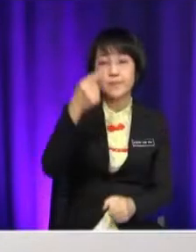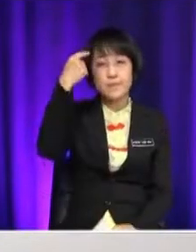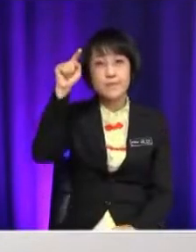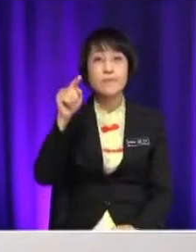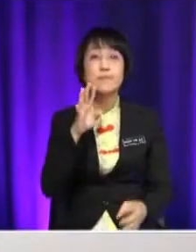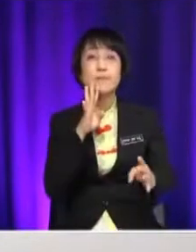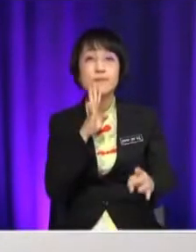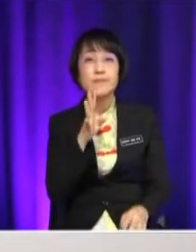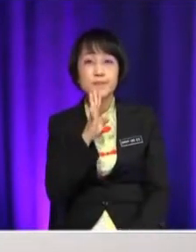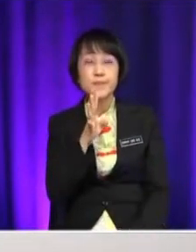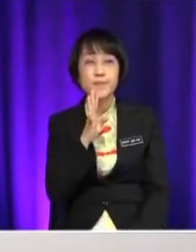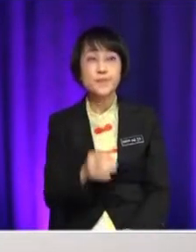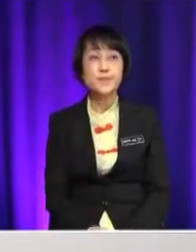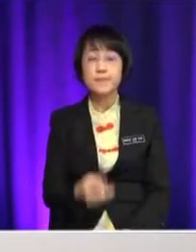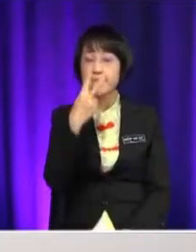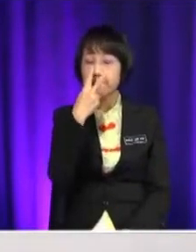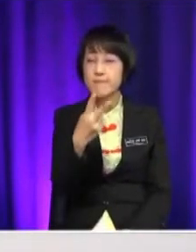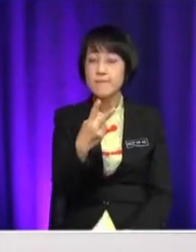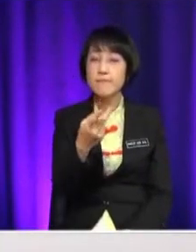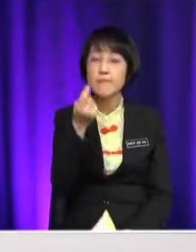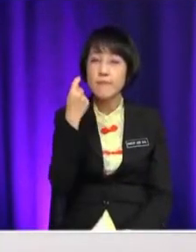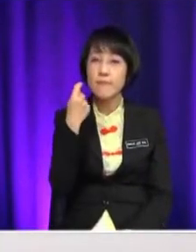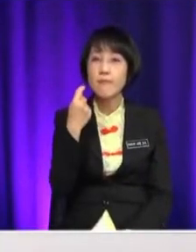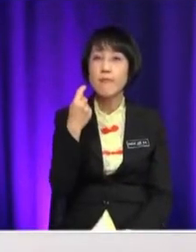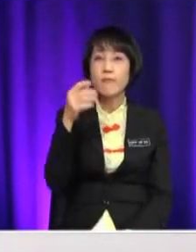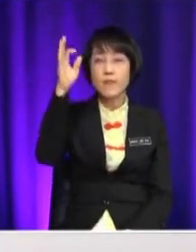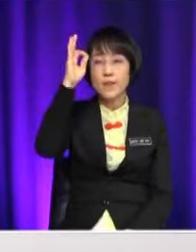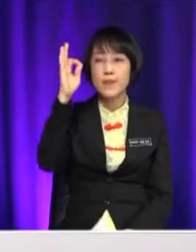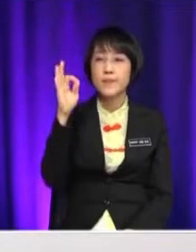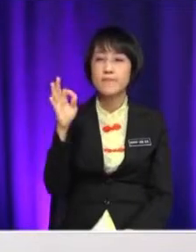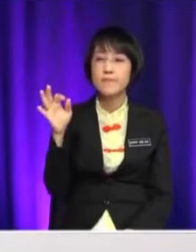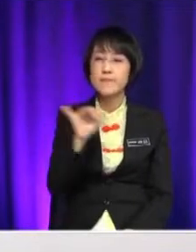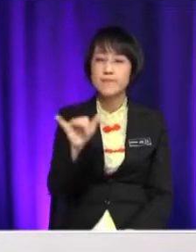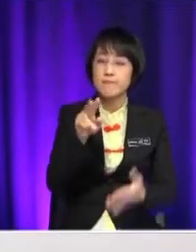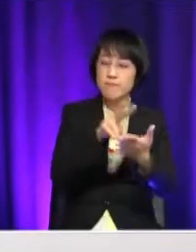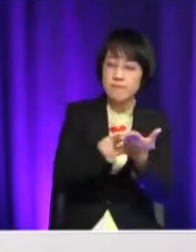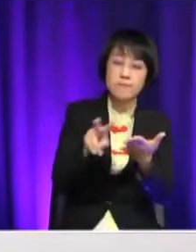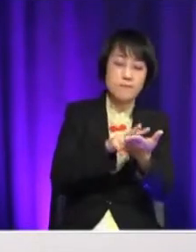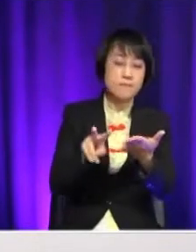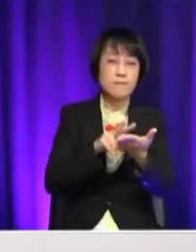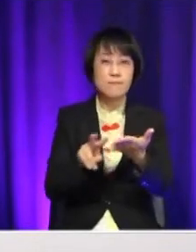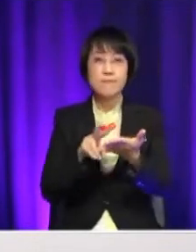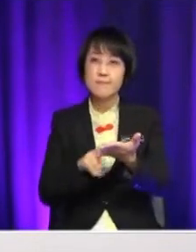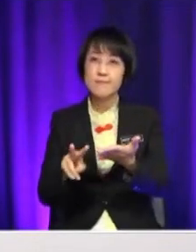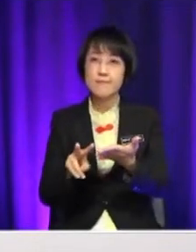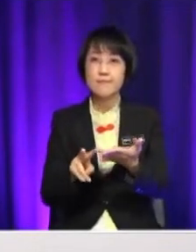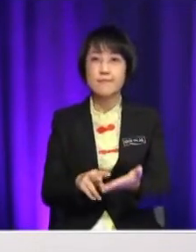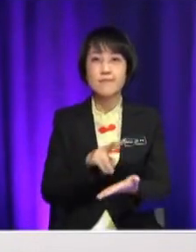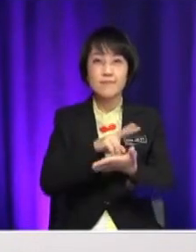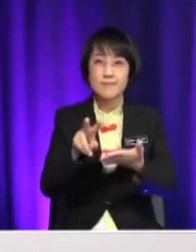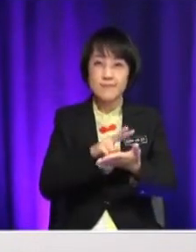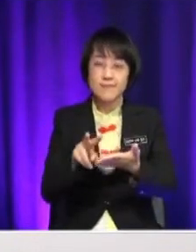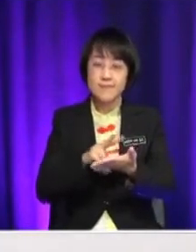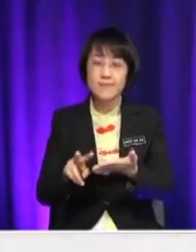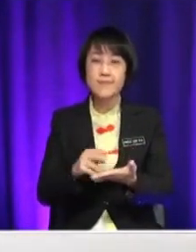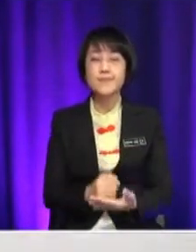kita tengok tadi, Faiz macam masih lagi membaca. Maksudnya dia membaca apa yang dia tulis, apa yang dia rangkakan.